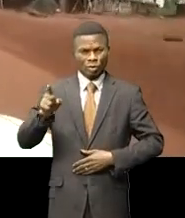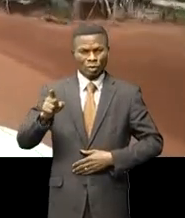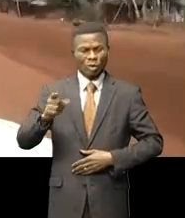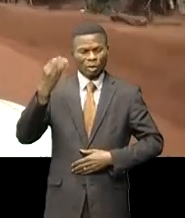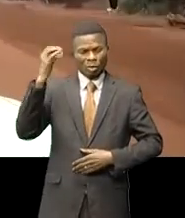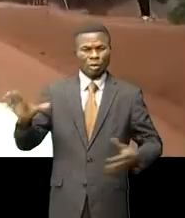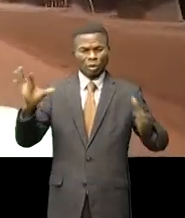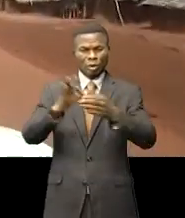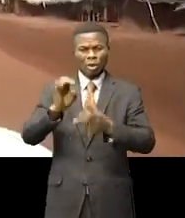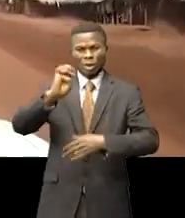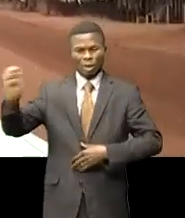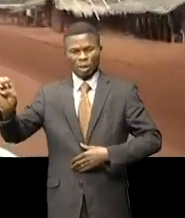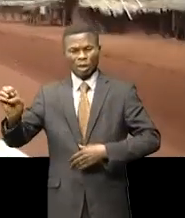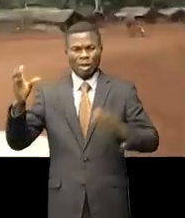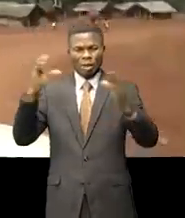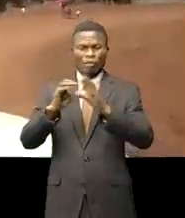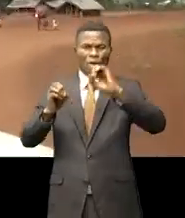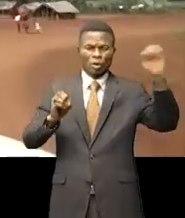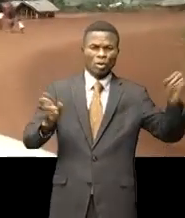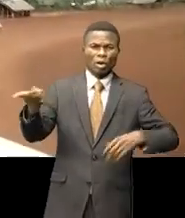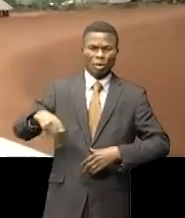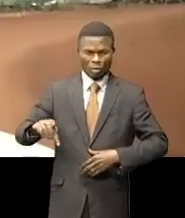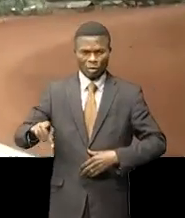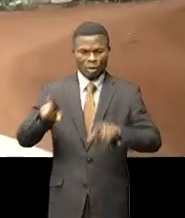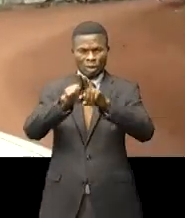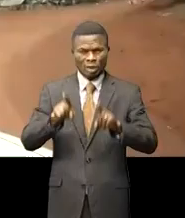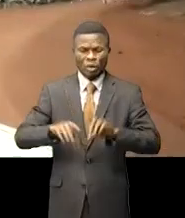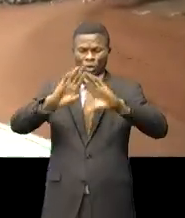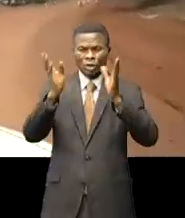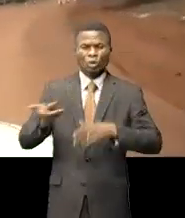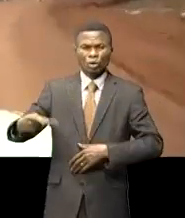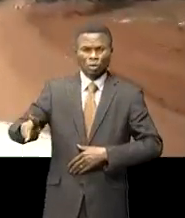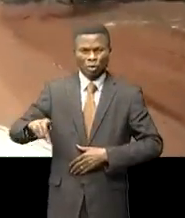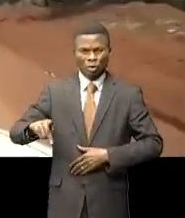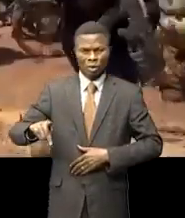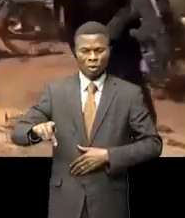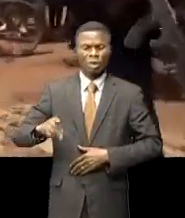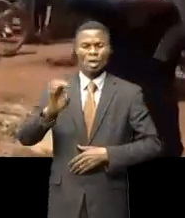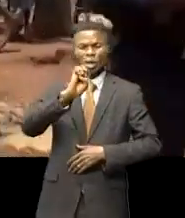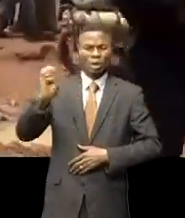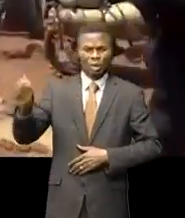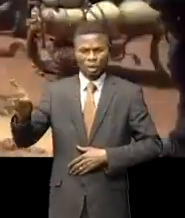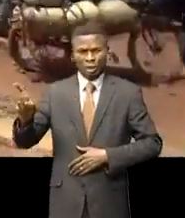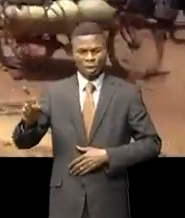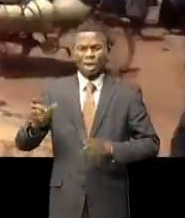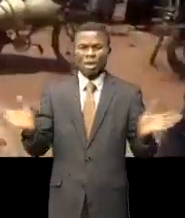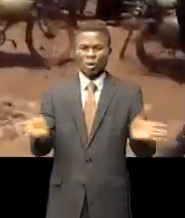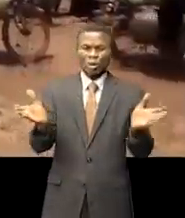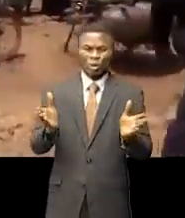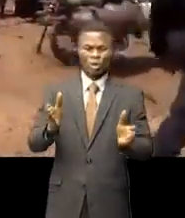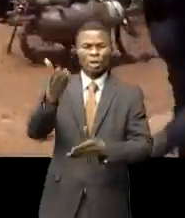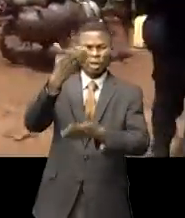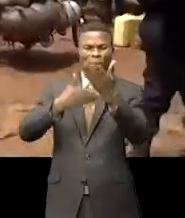de relier l'est à l'ouest de la province et même toute la région de la Grande Orientale, ce qui stimulera les